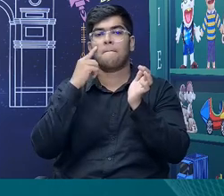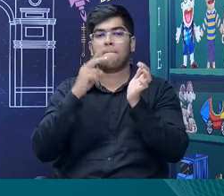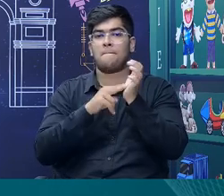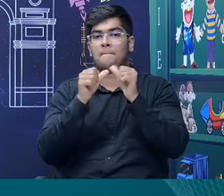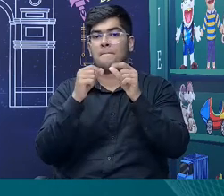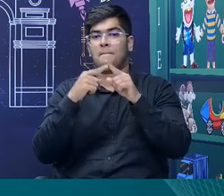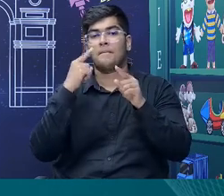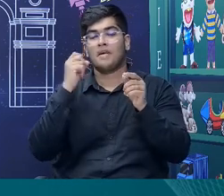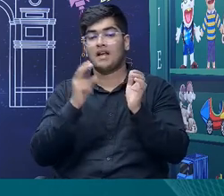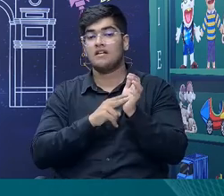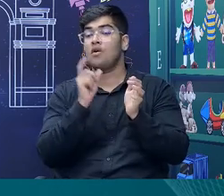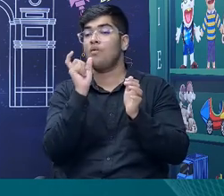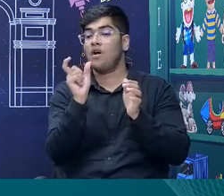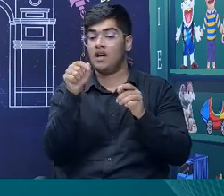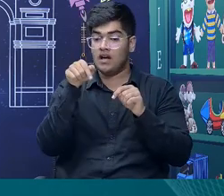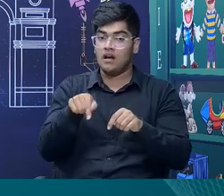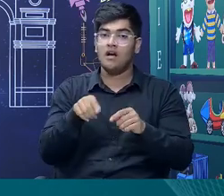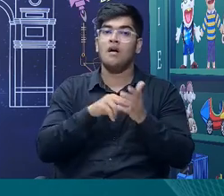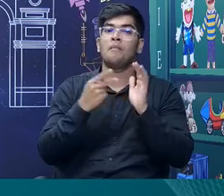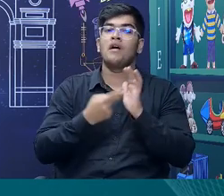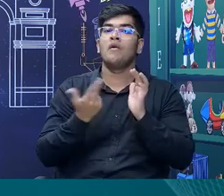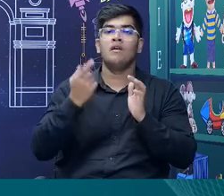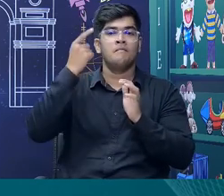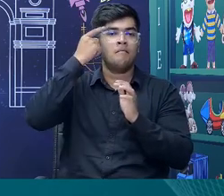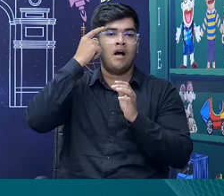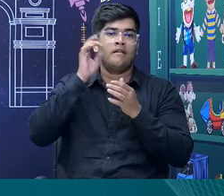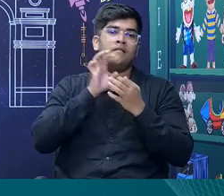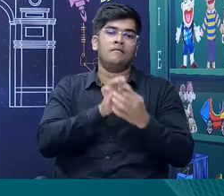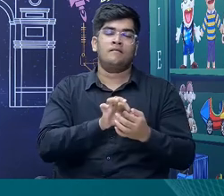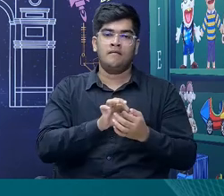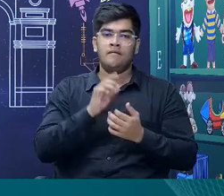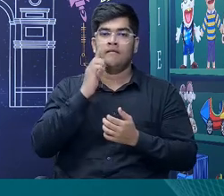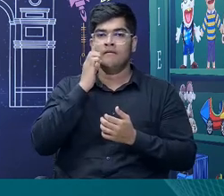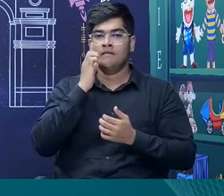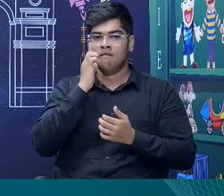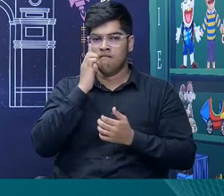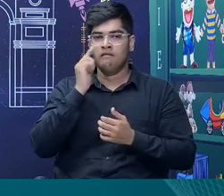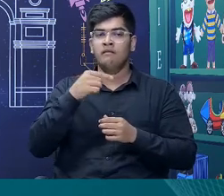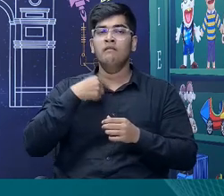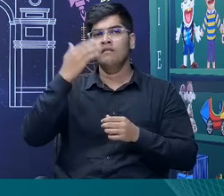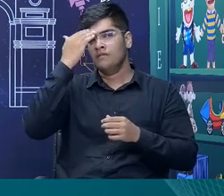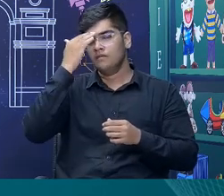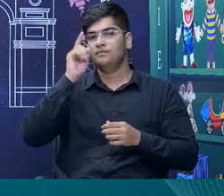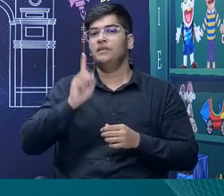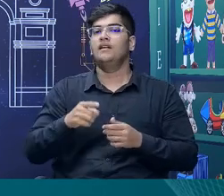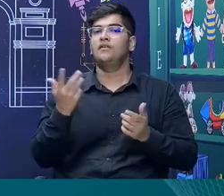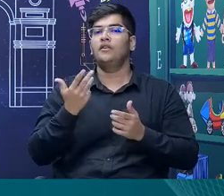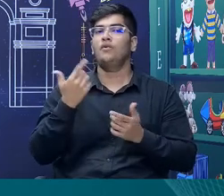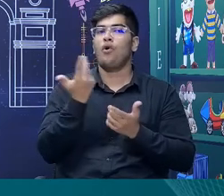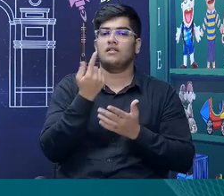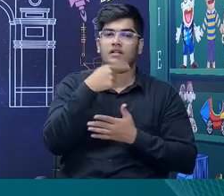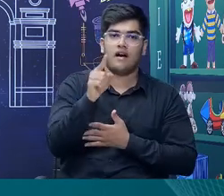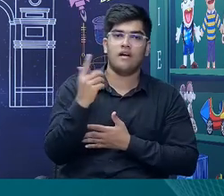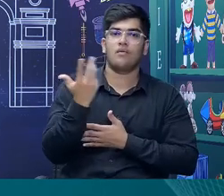की हम बात नहीं कर रहे यहां पे हम इंटेलेक्चुअल डिस्क्रिमिनेशन की बात कर रहे हैं की हमें पता हो की क्या सही है